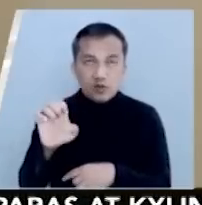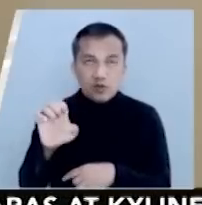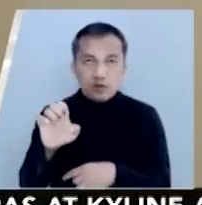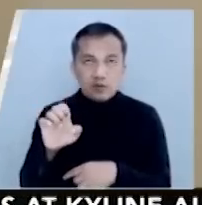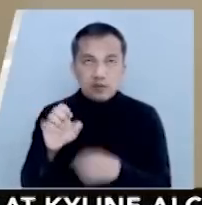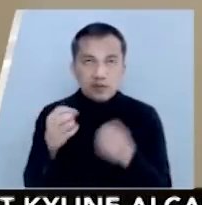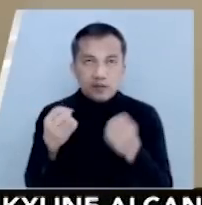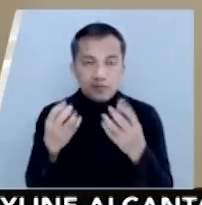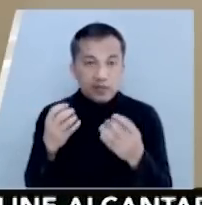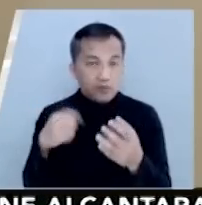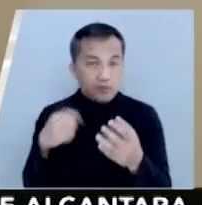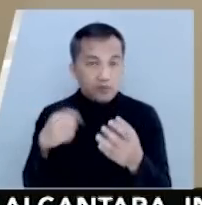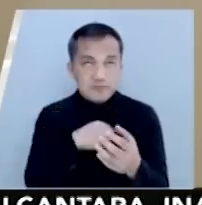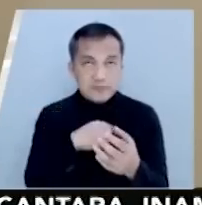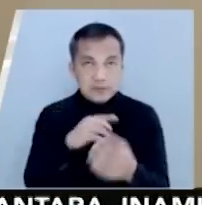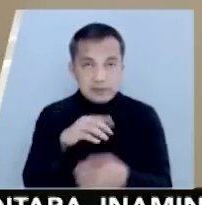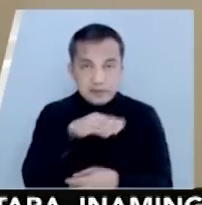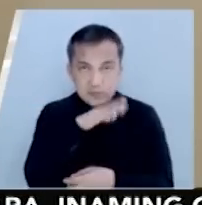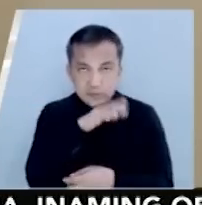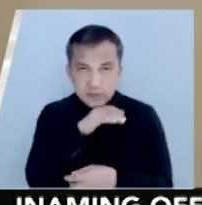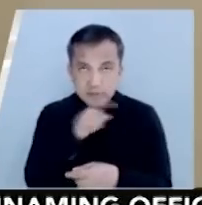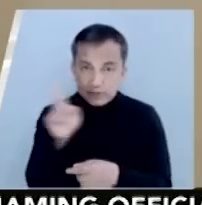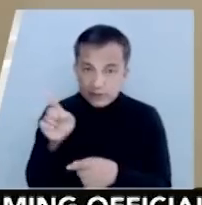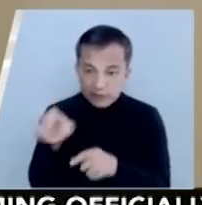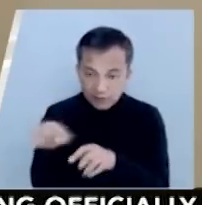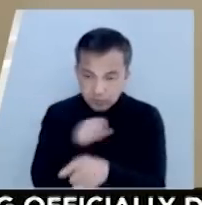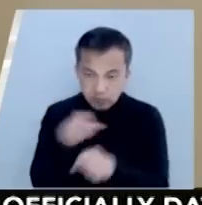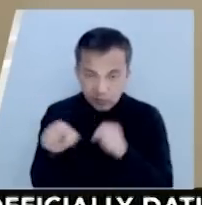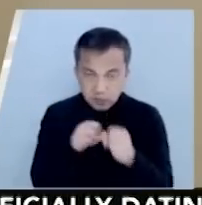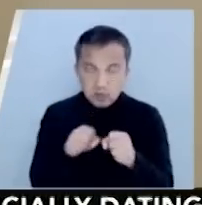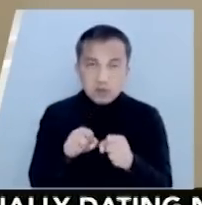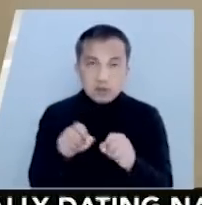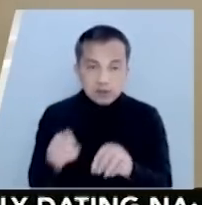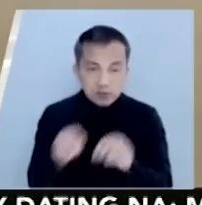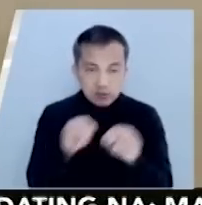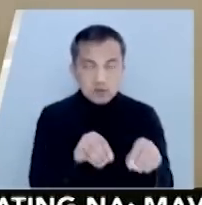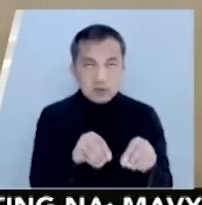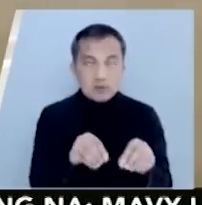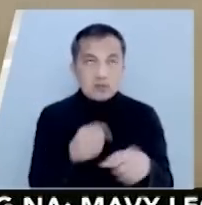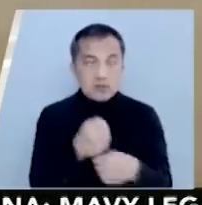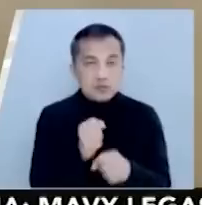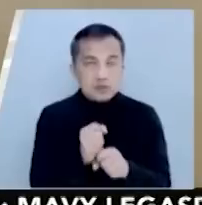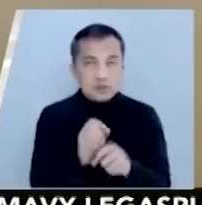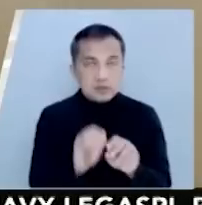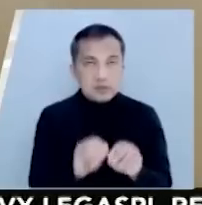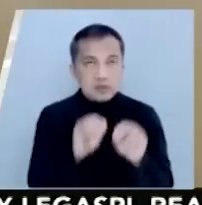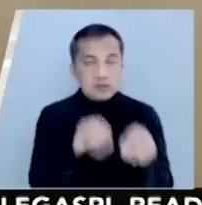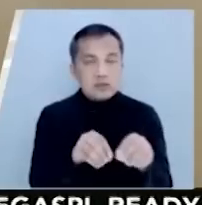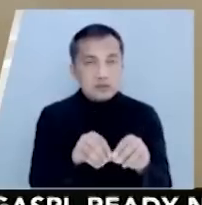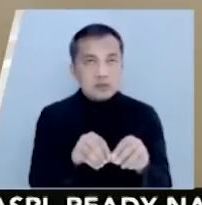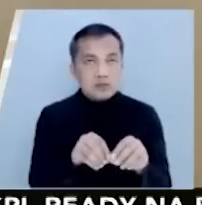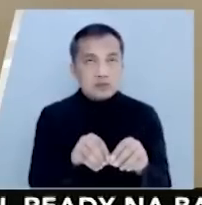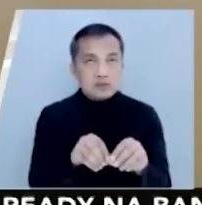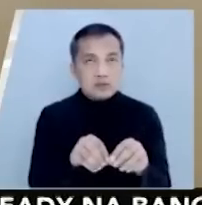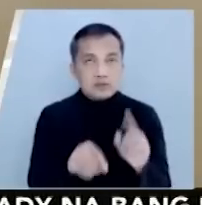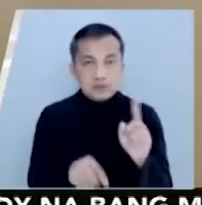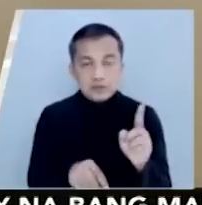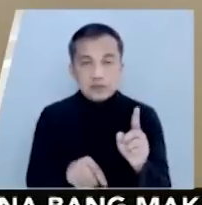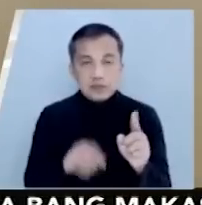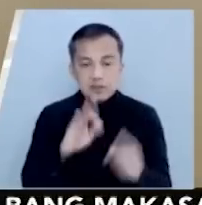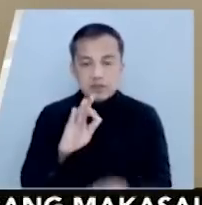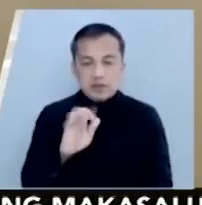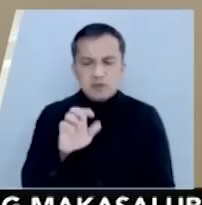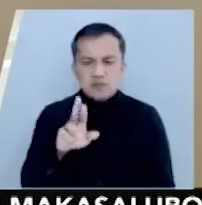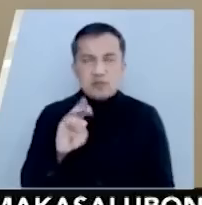natin yung bacteria na na-extract. So ang gagawin natin ngayon, ilalagay natin siya dito sa fermentation